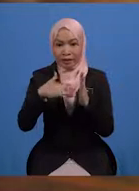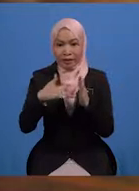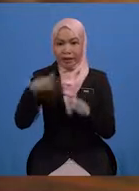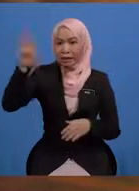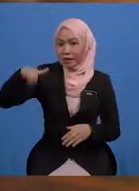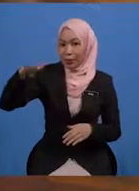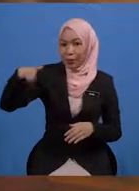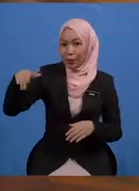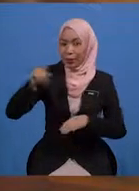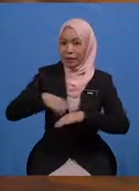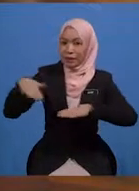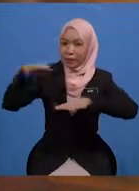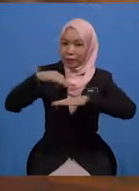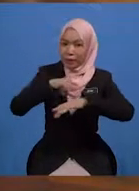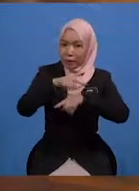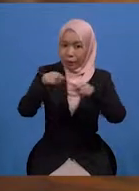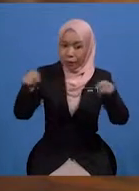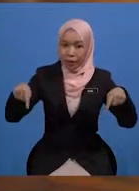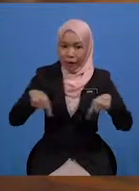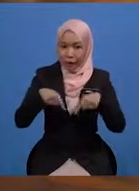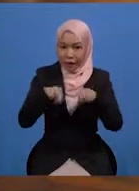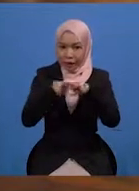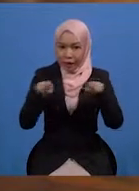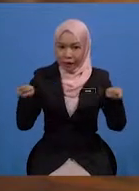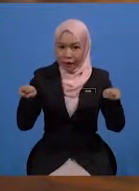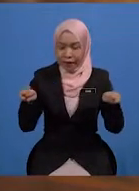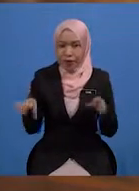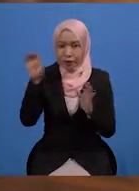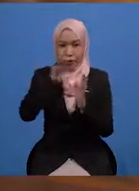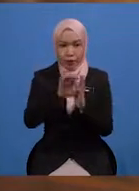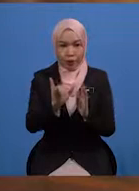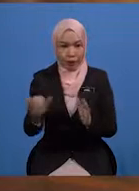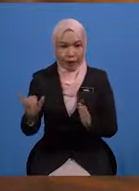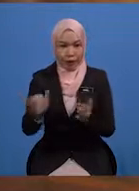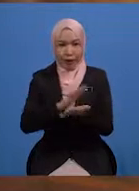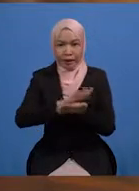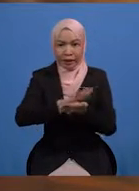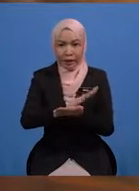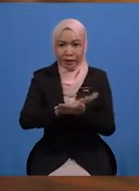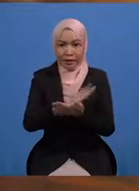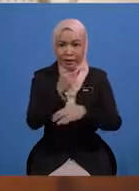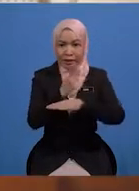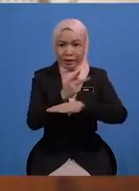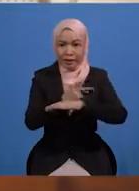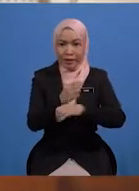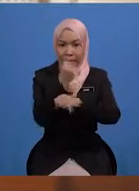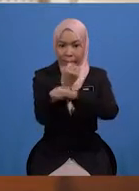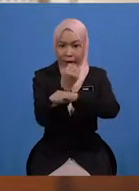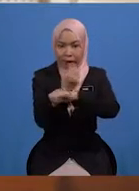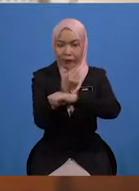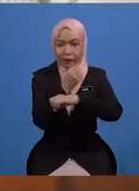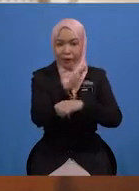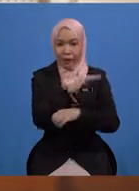satu permukaan rata seperti kertas, kaca, batu dan kanvas.